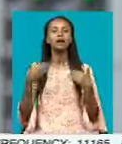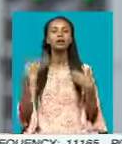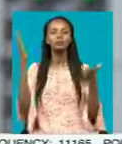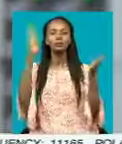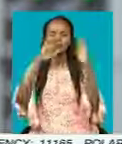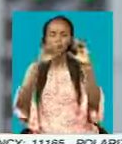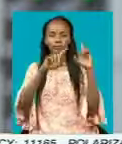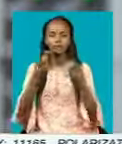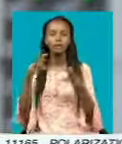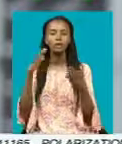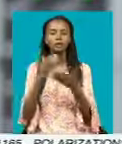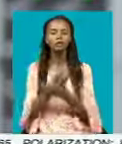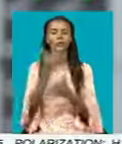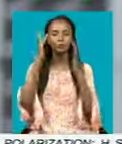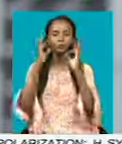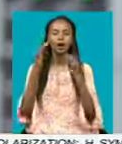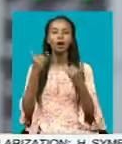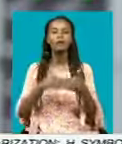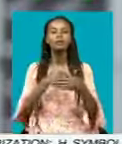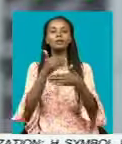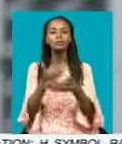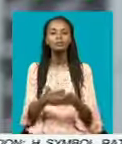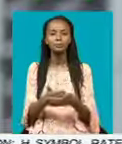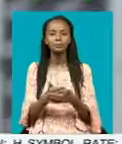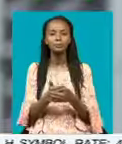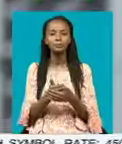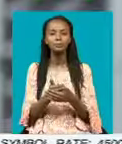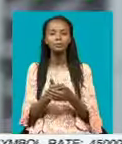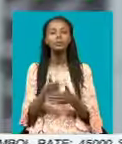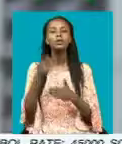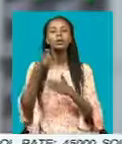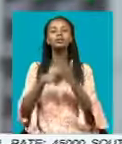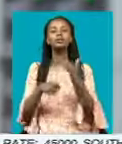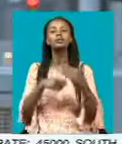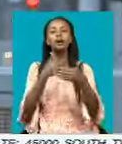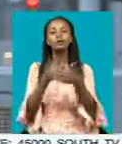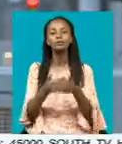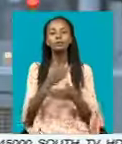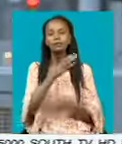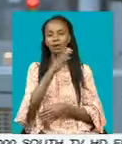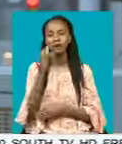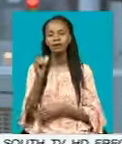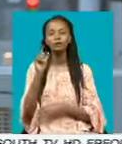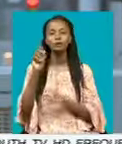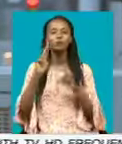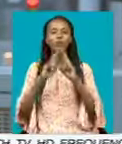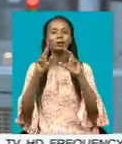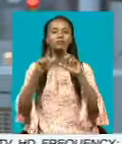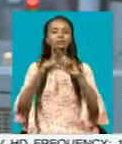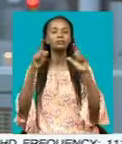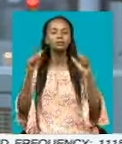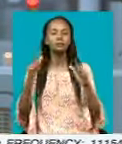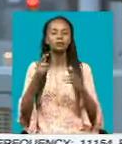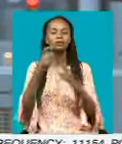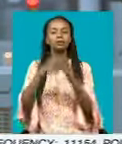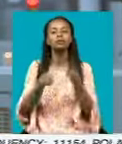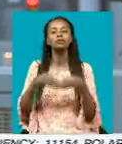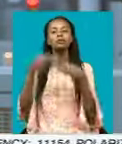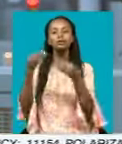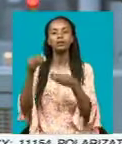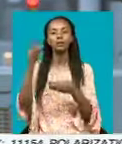መርምሮ የተወሰደው ውሳኔ አሁን ለደረስንበት ውጤት አድርሶናል እና እሱ በጣም ትልቅ ክሬዲት ሊሰጠው